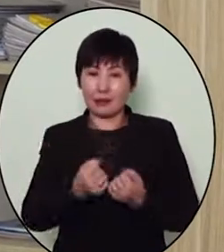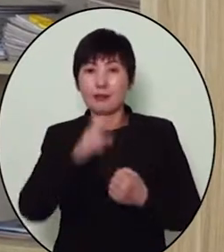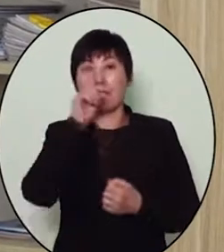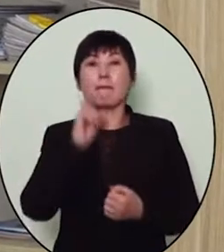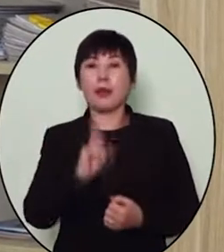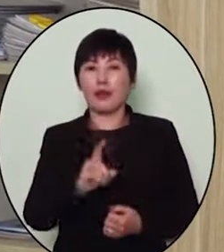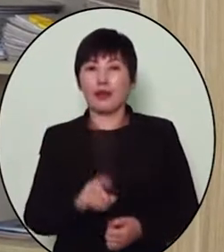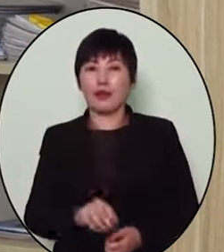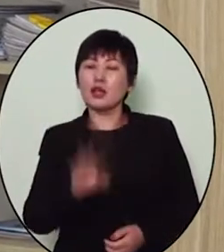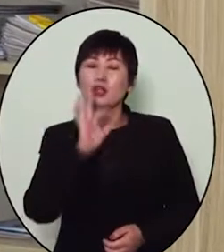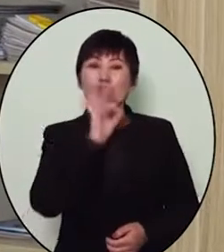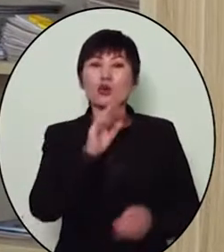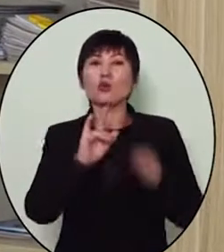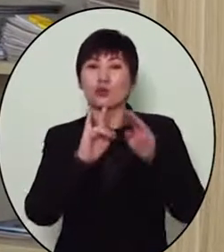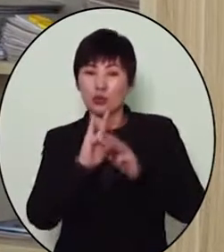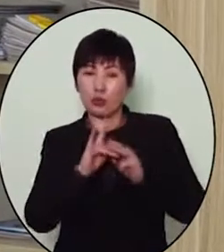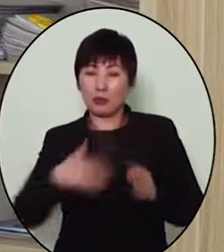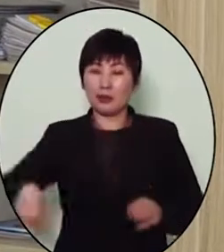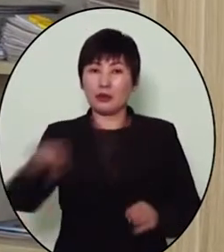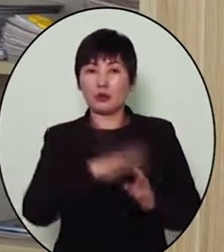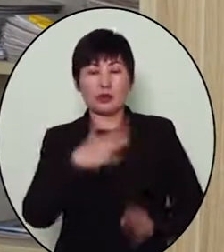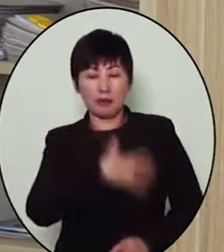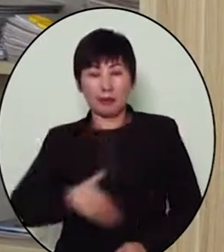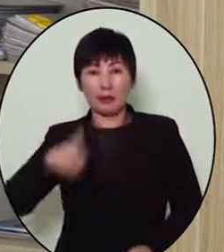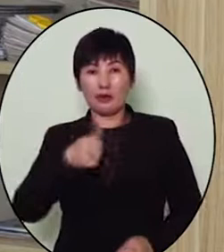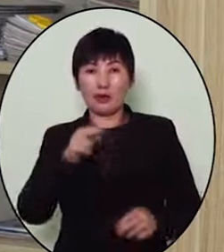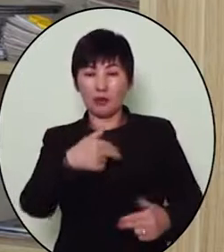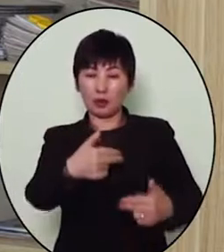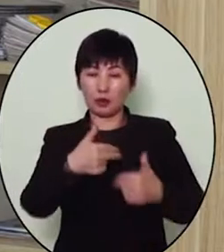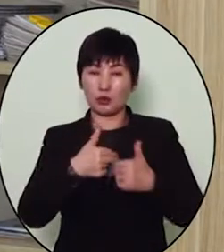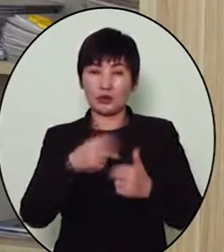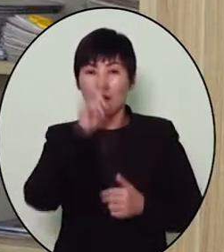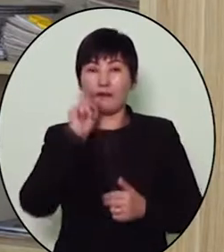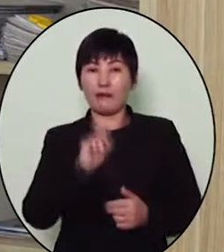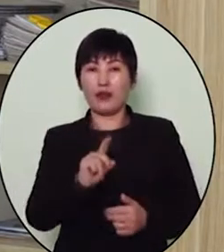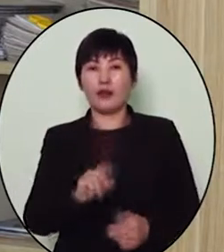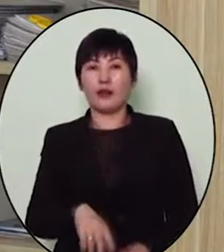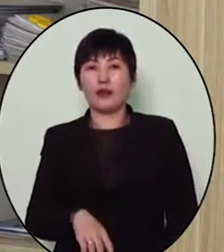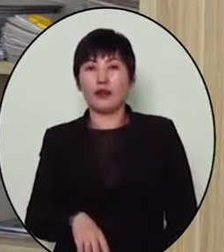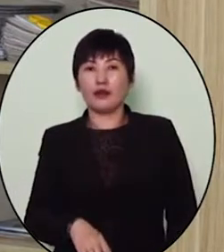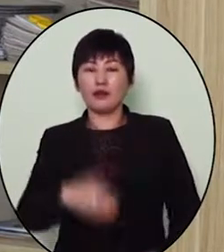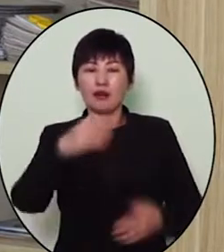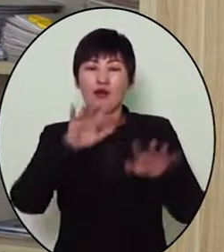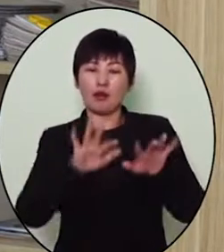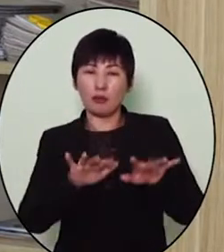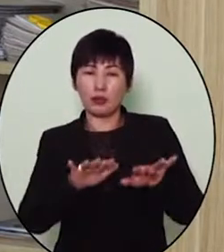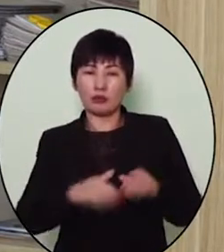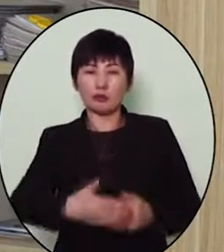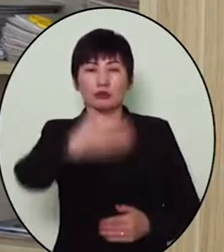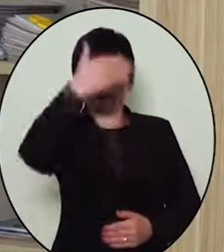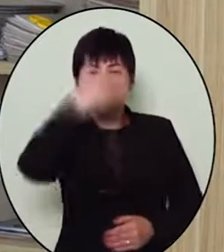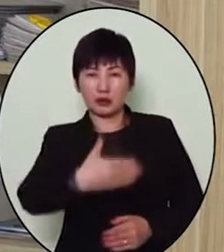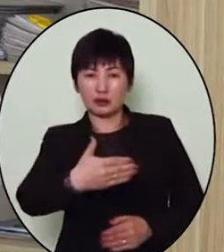бэ? Зөв суухан бидний биед ямар ач тустай вэ? Мөн компьютер